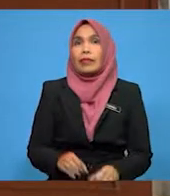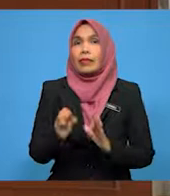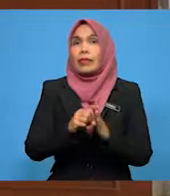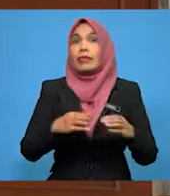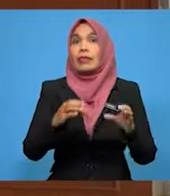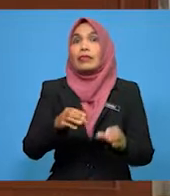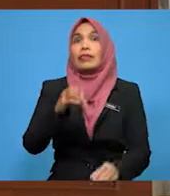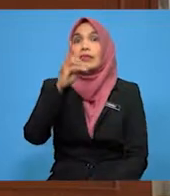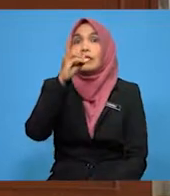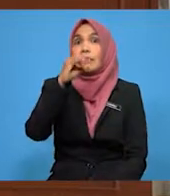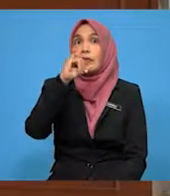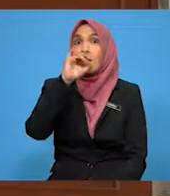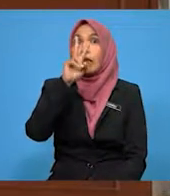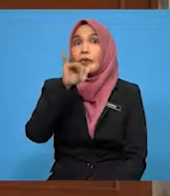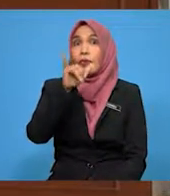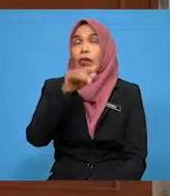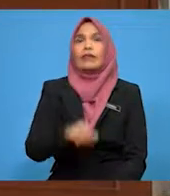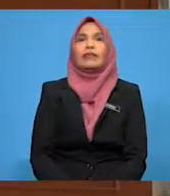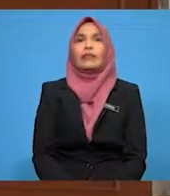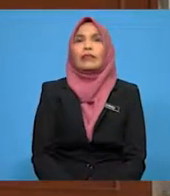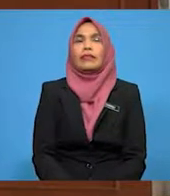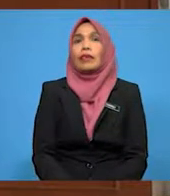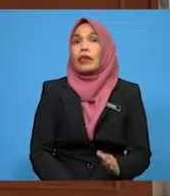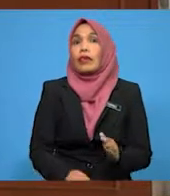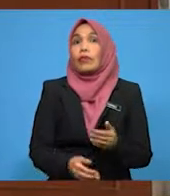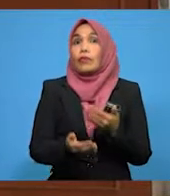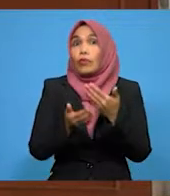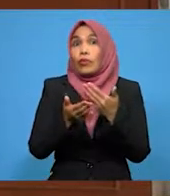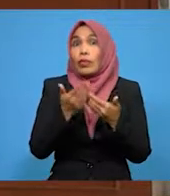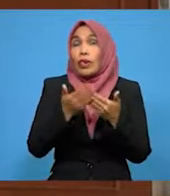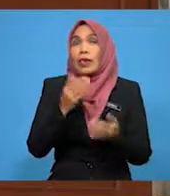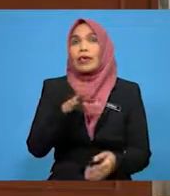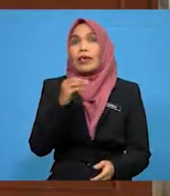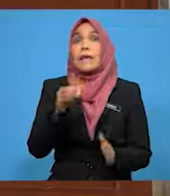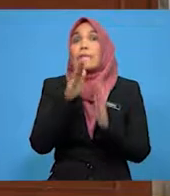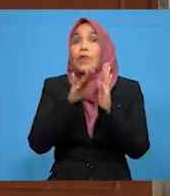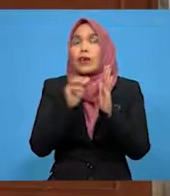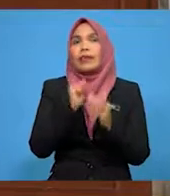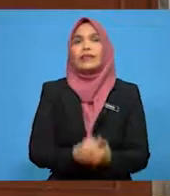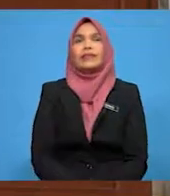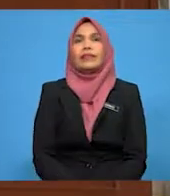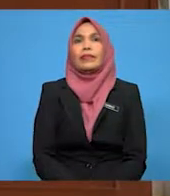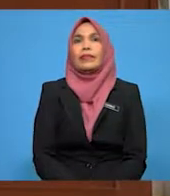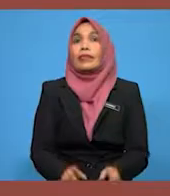yourself. Ianya adalah lebih murah dan mudah dibuat seperti di dalam video ini.